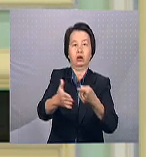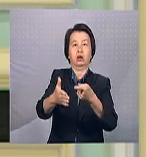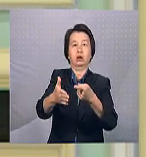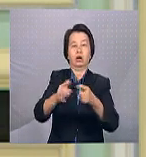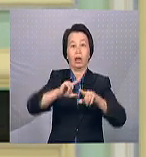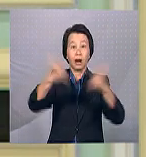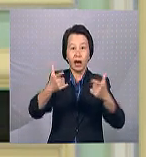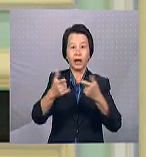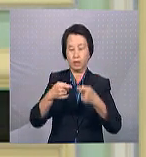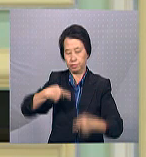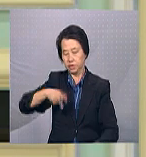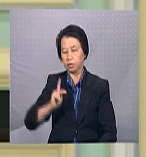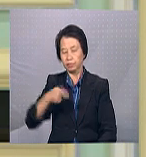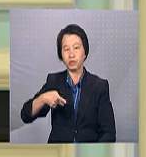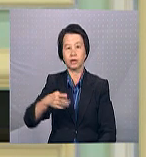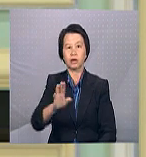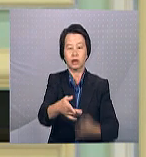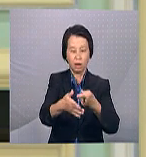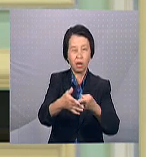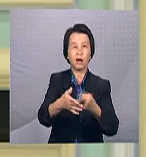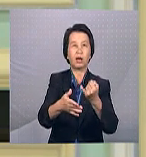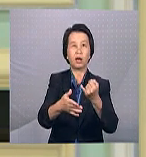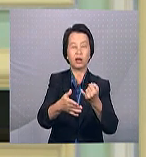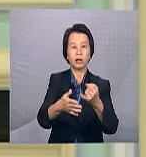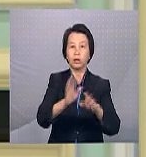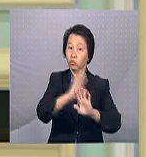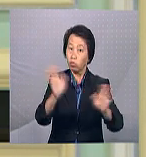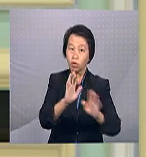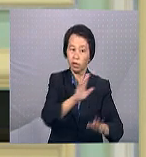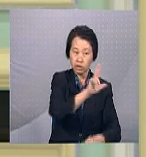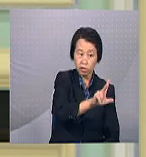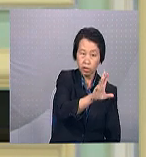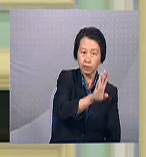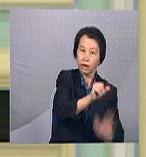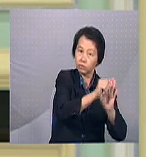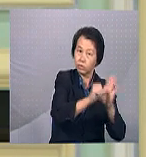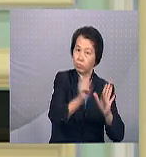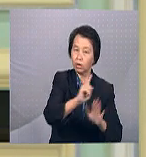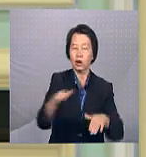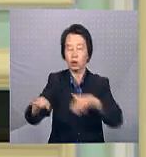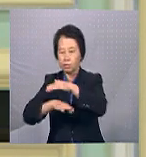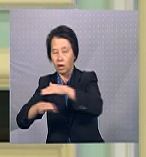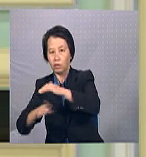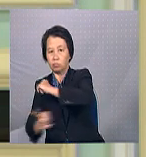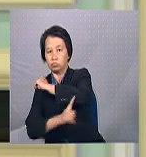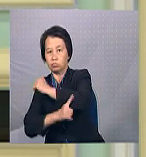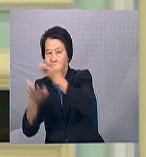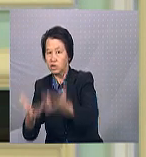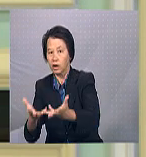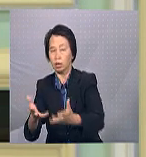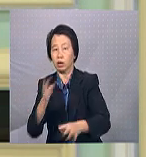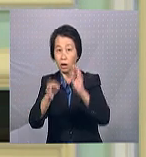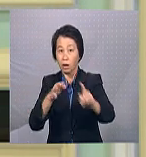PKP. Itu bukan di bawah Akta 342 tetapi di bawah kanun keseksaan. Jadi kalau dilanggar